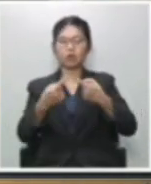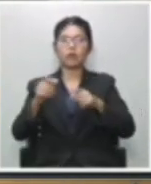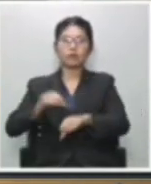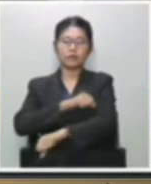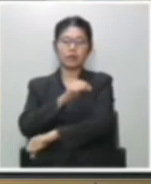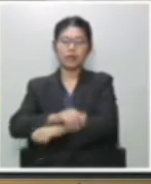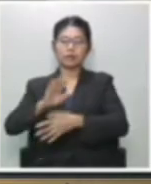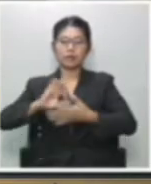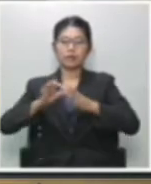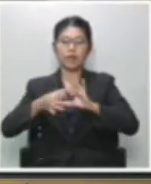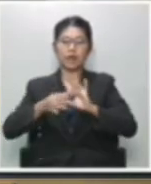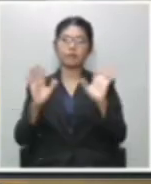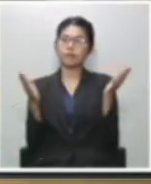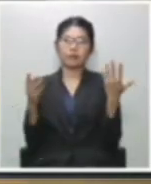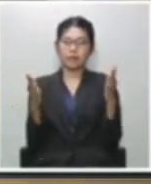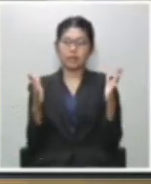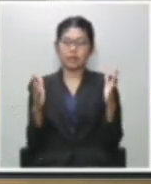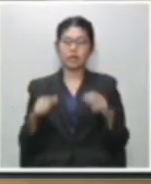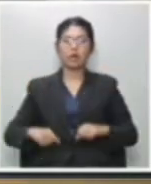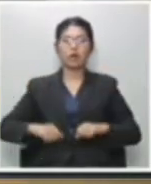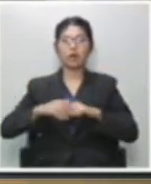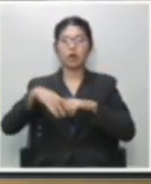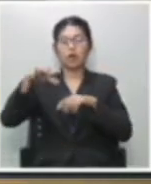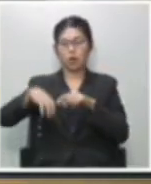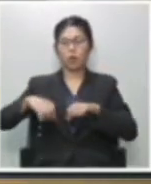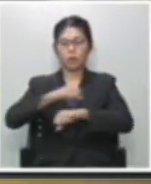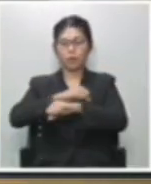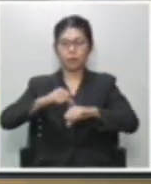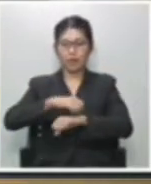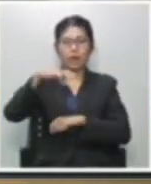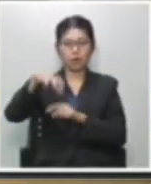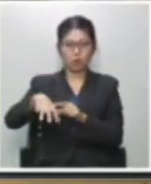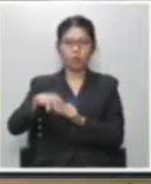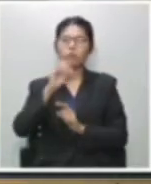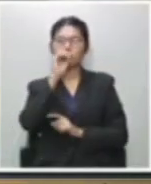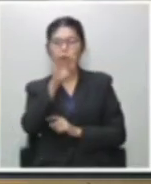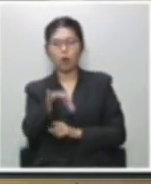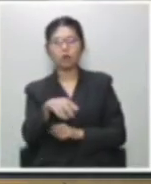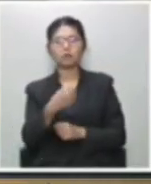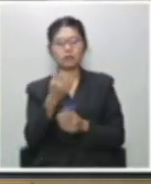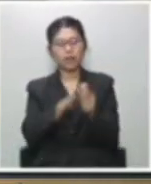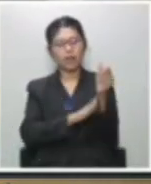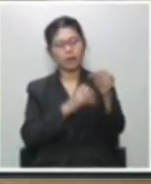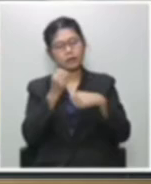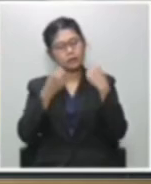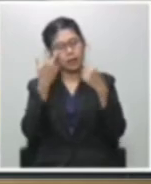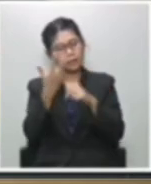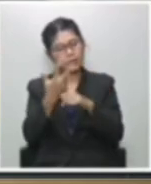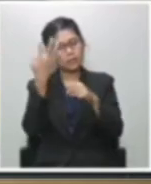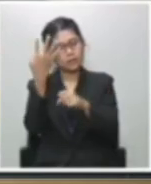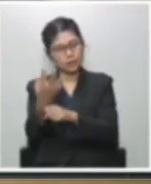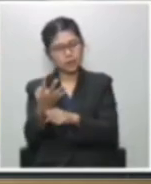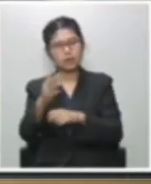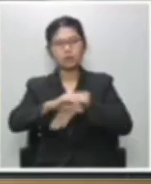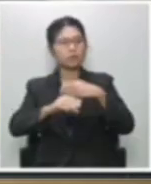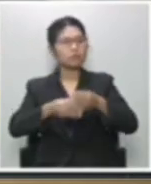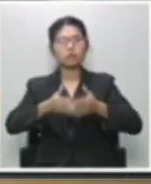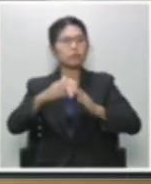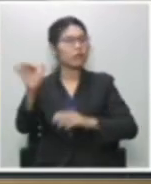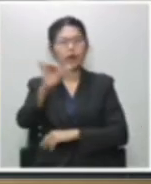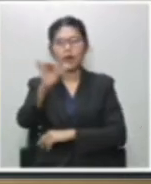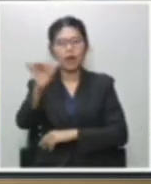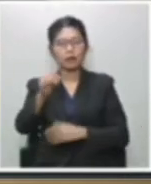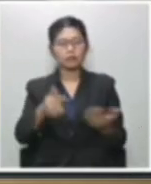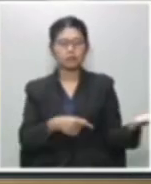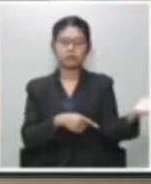าทางกรมพละศึกษาเนี่ยเขาให้ความมั่นใจวันนี้ 3-4 ปีแล้วนะครับก็ไม่มีท่าทีว่าจะไปสร้างให้เขาก็เลยเอาเอกส